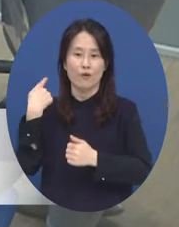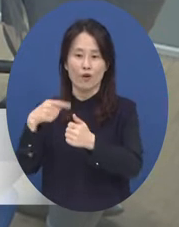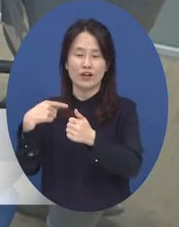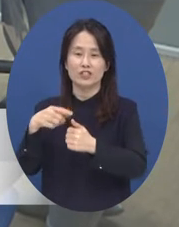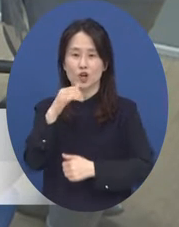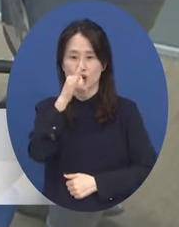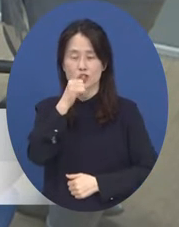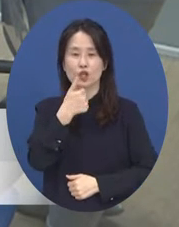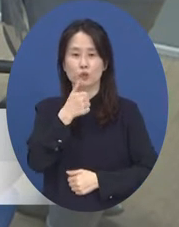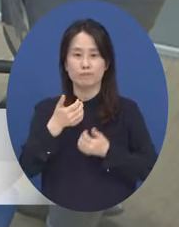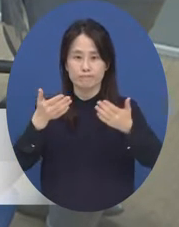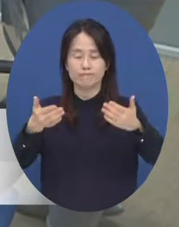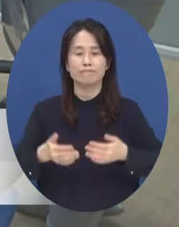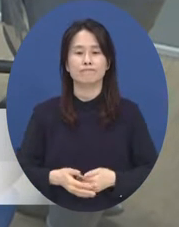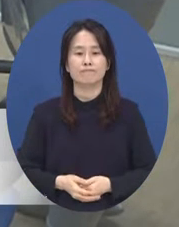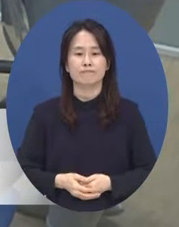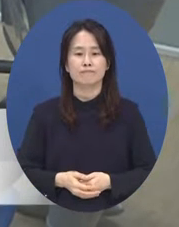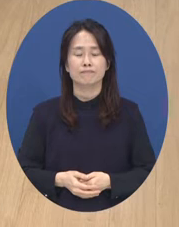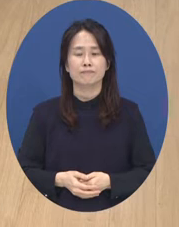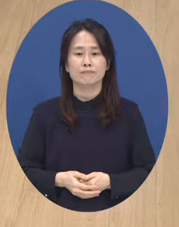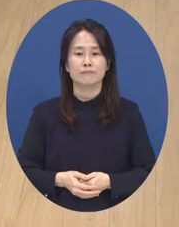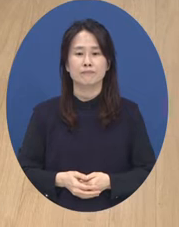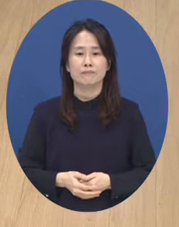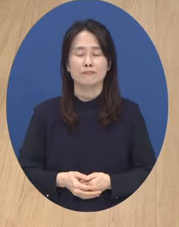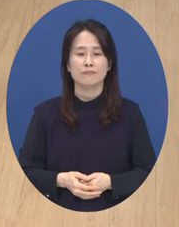진행합니다. 최창순 기자입니다.